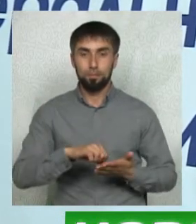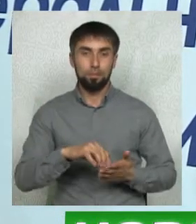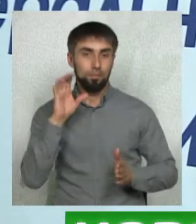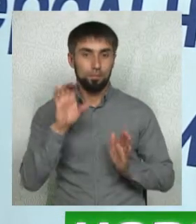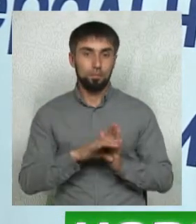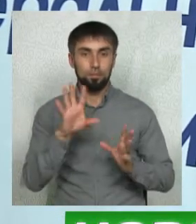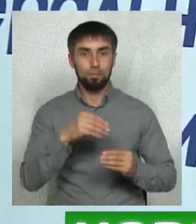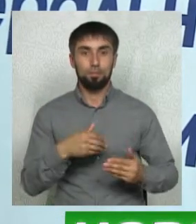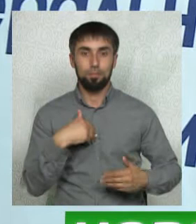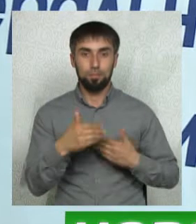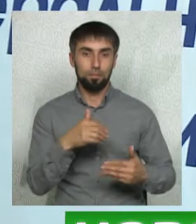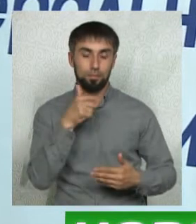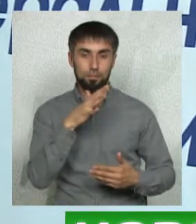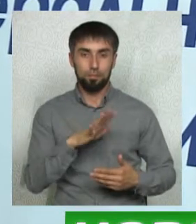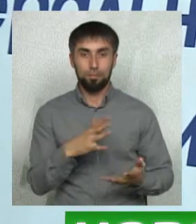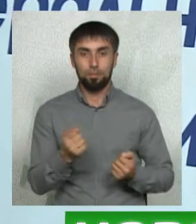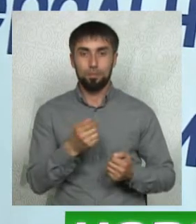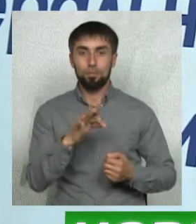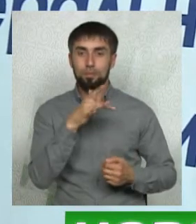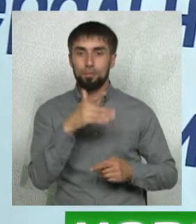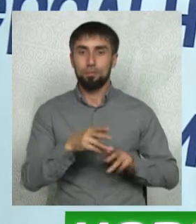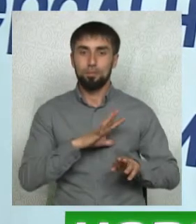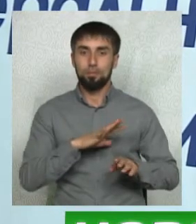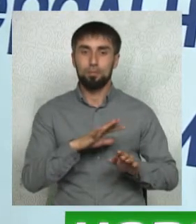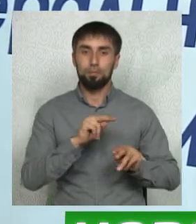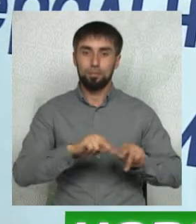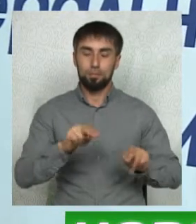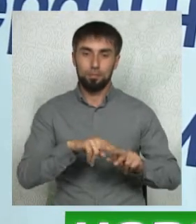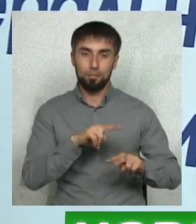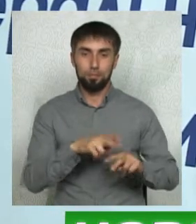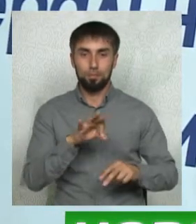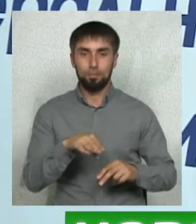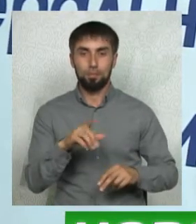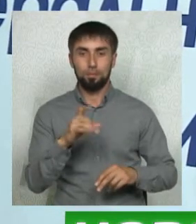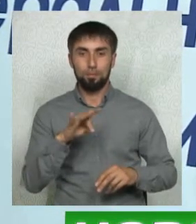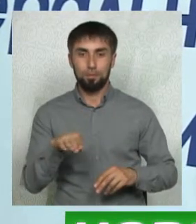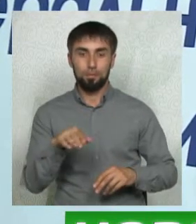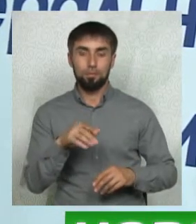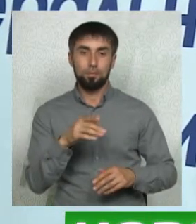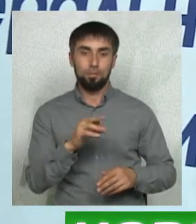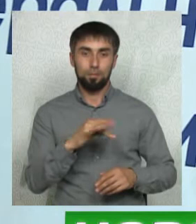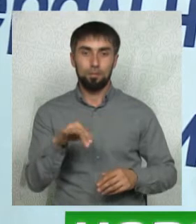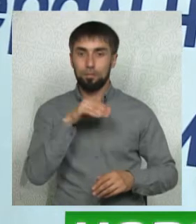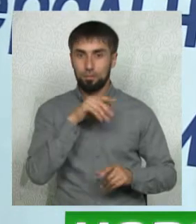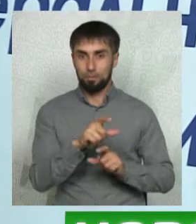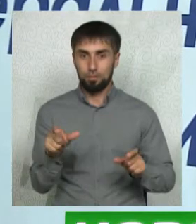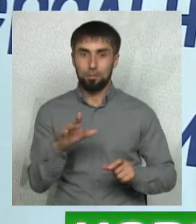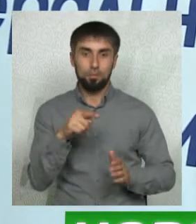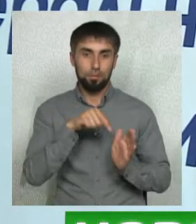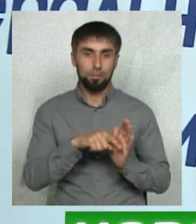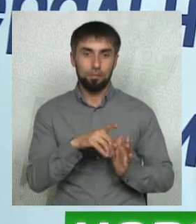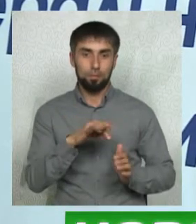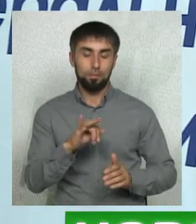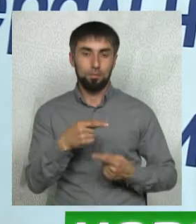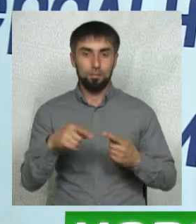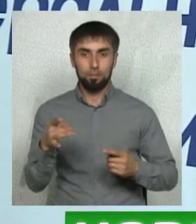ко всем рекомендациям, которые получены во время консультаций от экспертов. Коллеги-профессионалы, как внутри субъекта, так и с